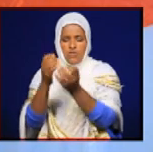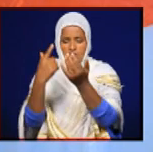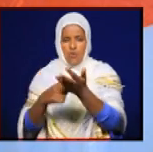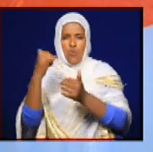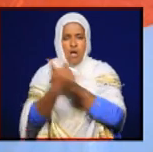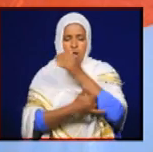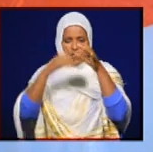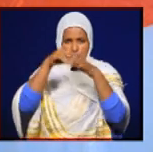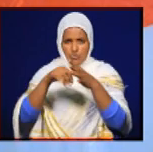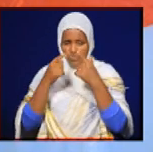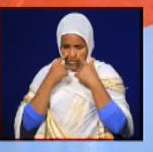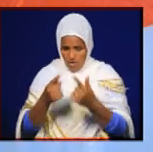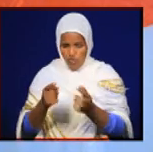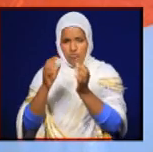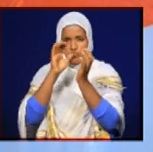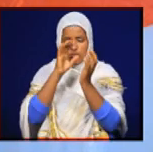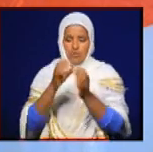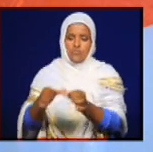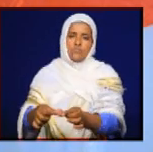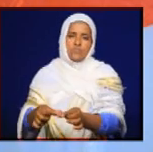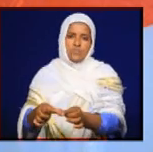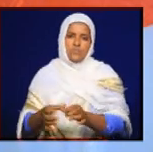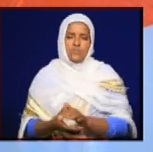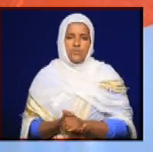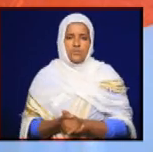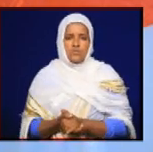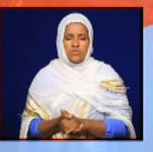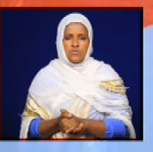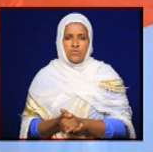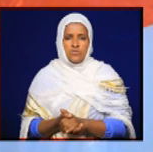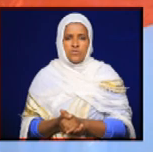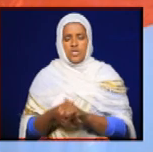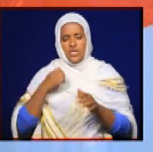የመከራዬን ቋት ይኸው በሀገሬ ውስጥ እያየሁ አድሬ እያየሁኝ ስውል